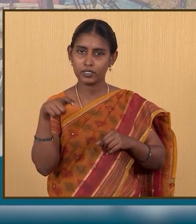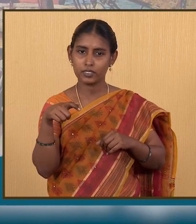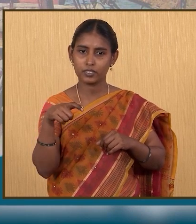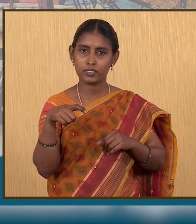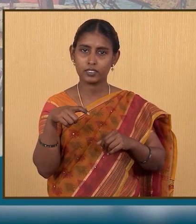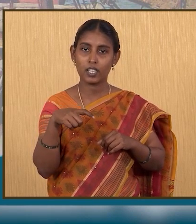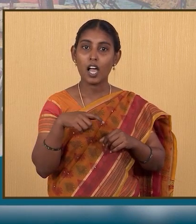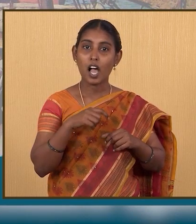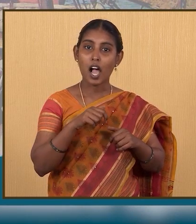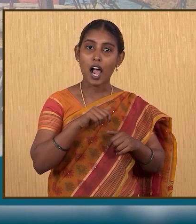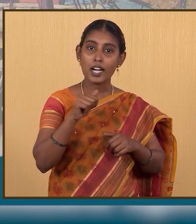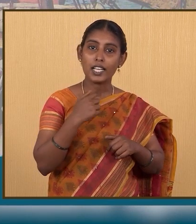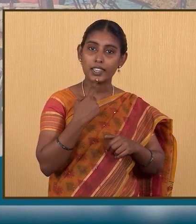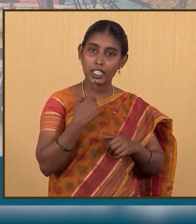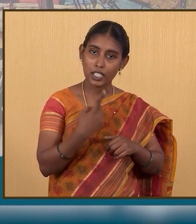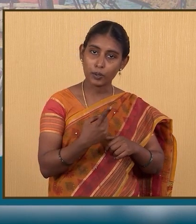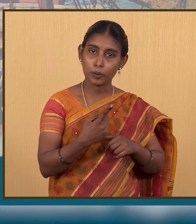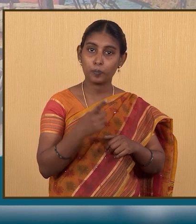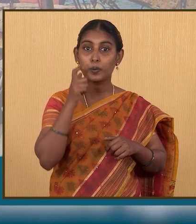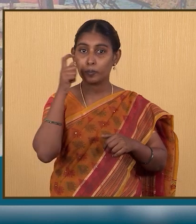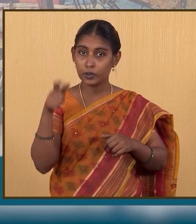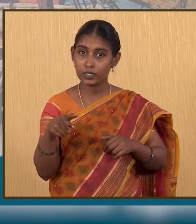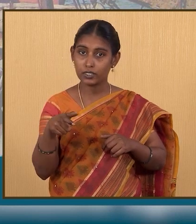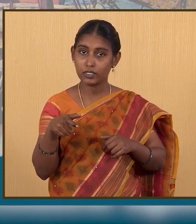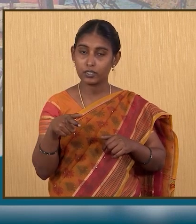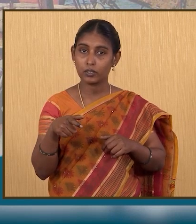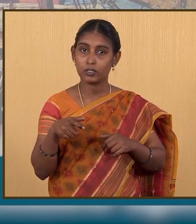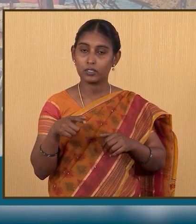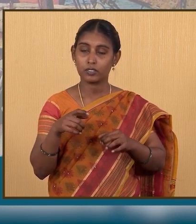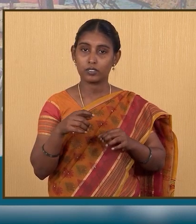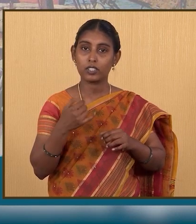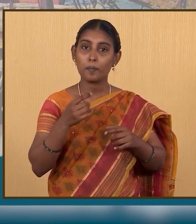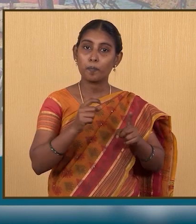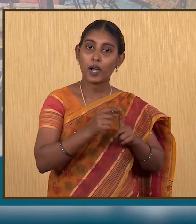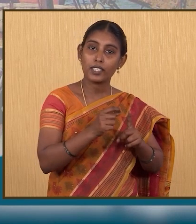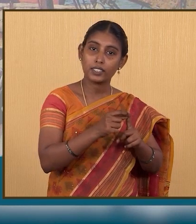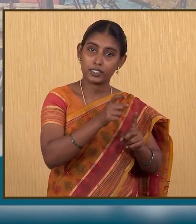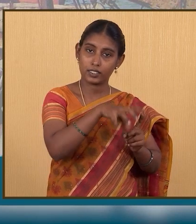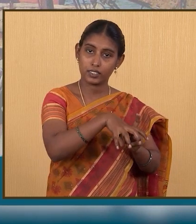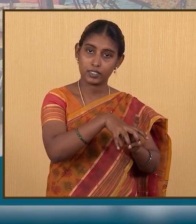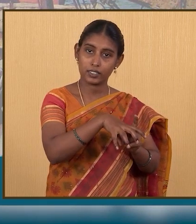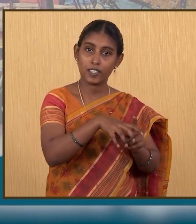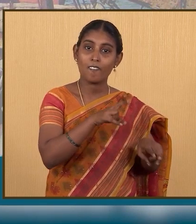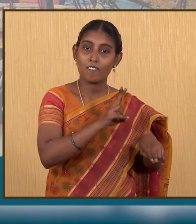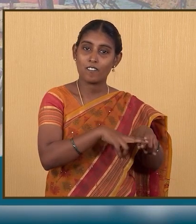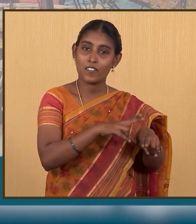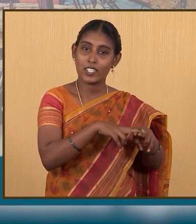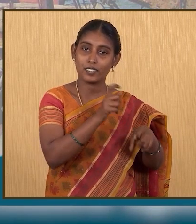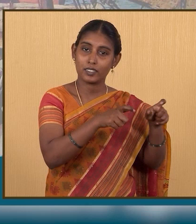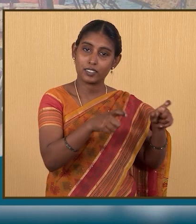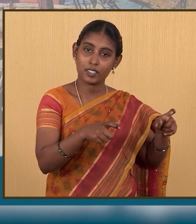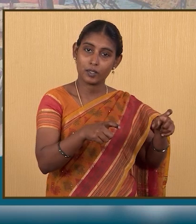கேள்விப்பட்டிருக்கீங்களா? சரி, ஆனந்தரங்கம் அப்படிங்கிறவர் யார் அப்படின்னா, நம்ம பாண்டிச்சேரியில் ஃப்ரெஞ்சு